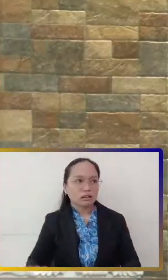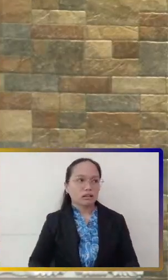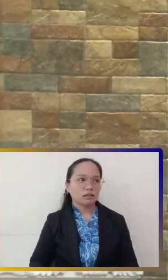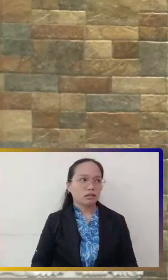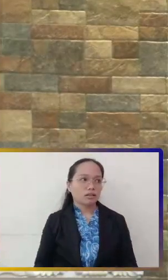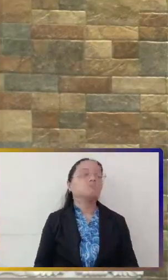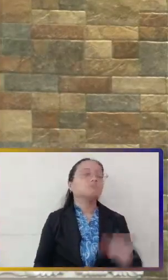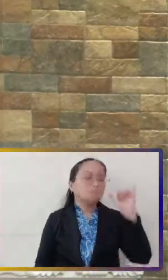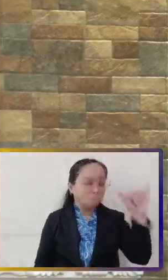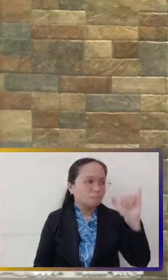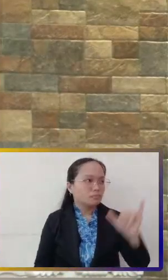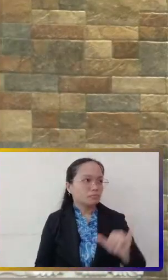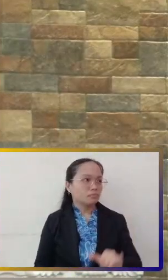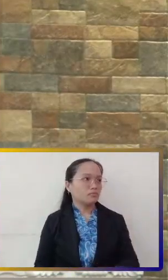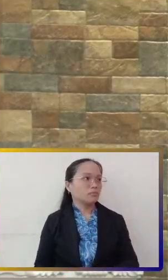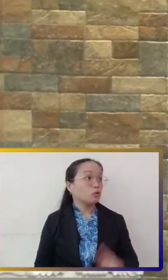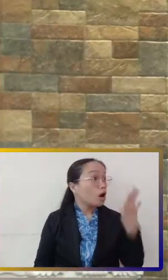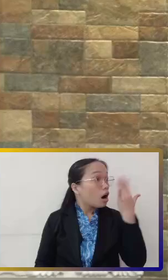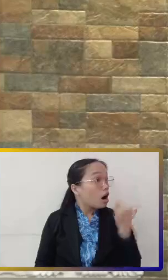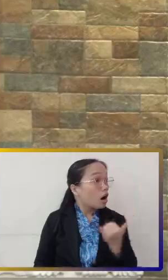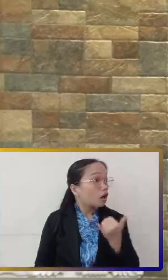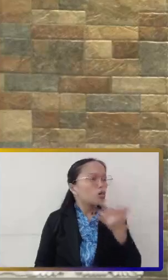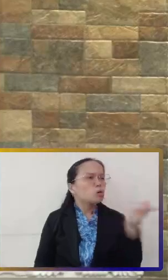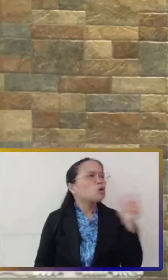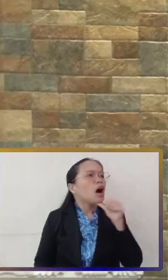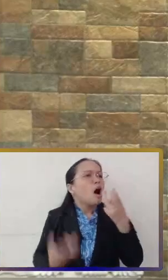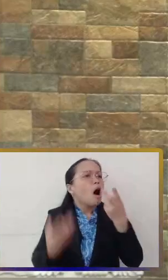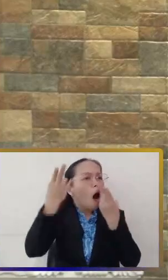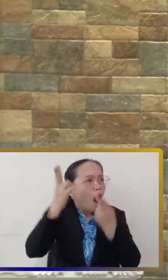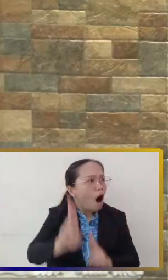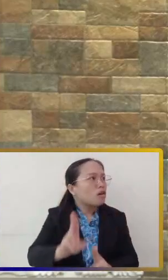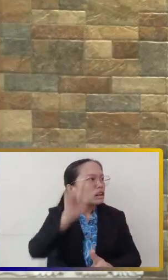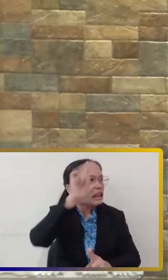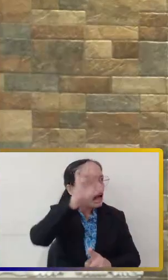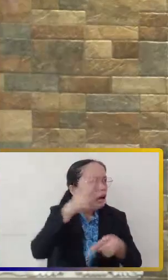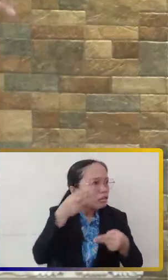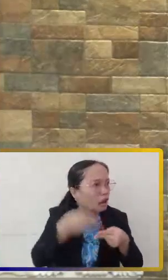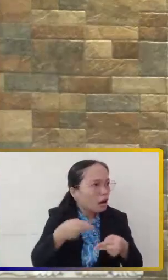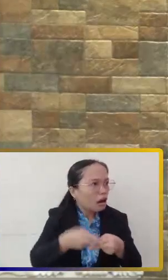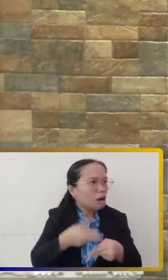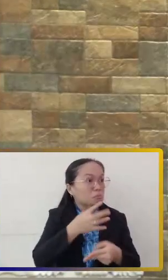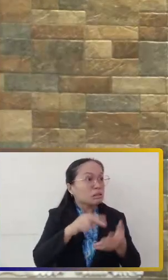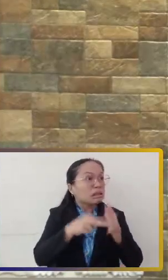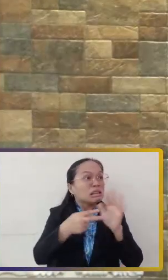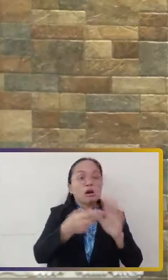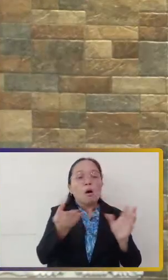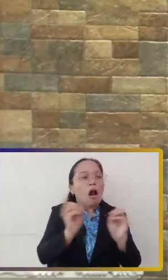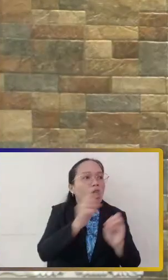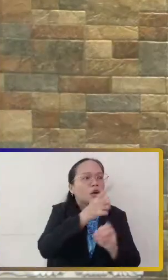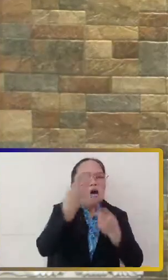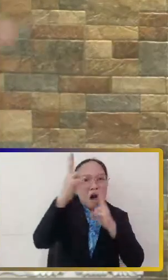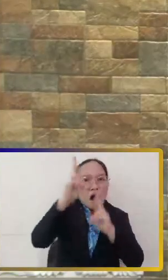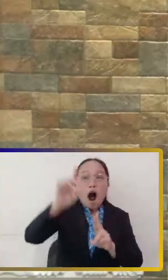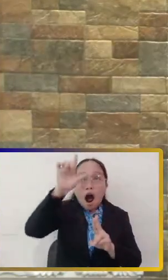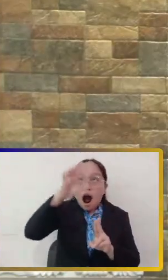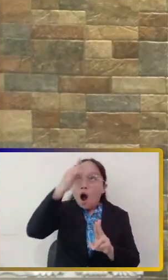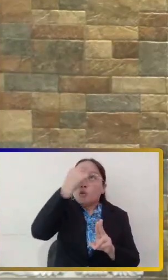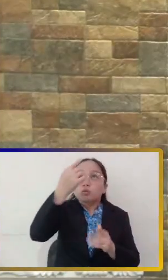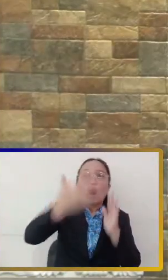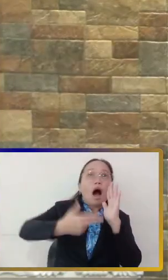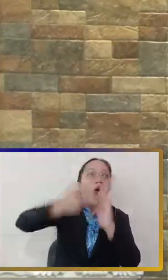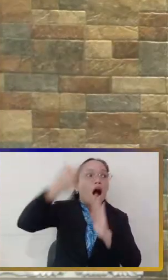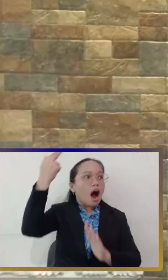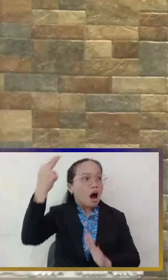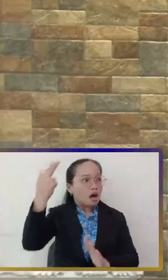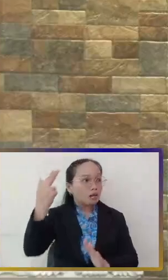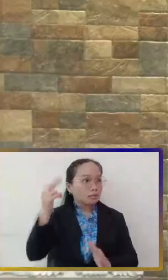ina-honor ang kanyang pangalan. Hindi mo ina-honor ang kanyang sovereignty. You see, Now, alam